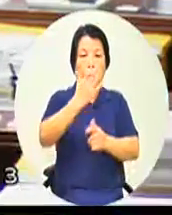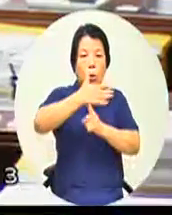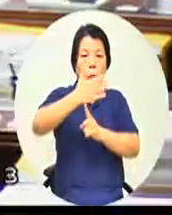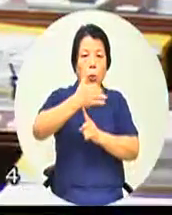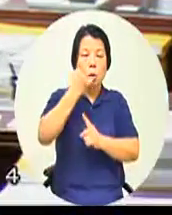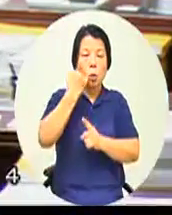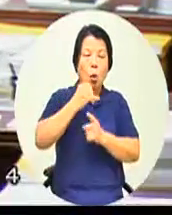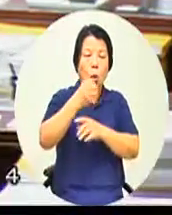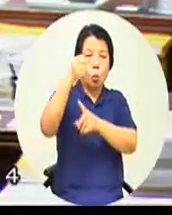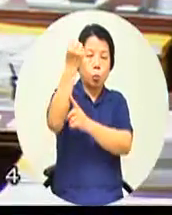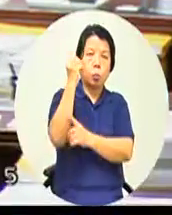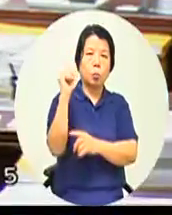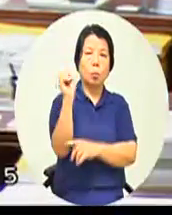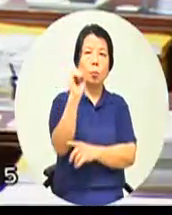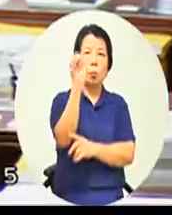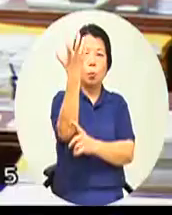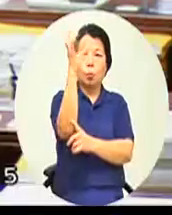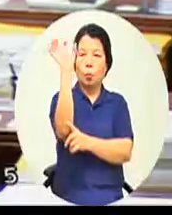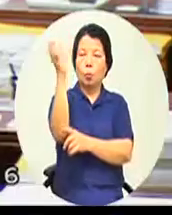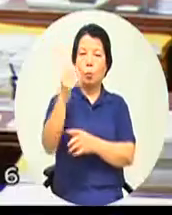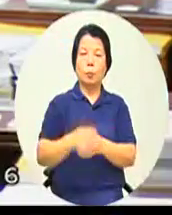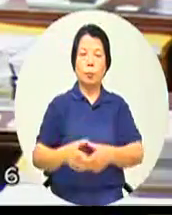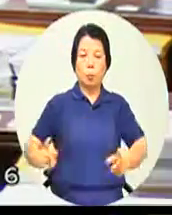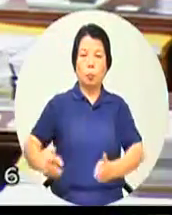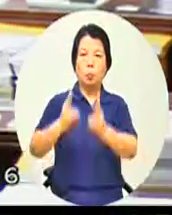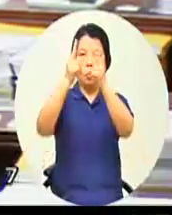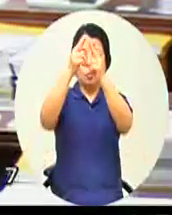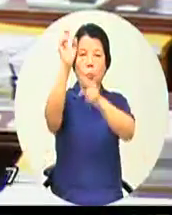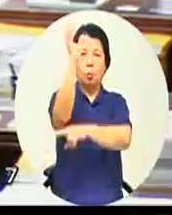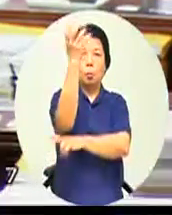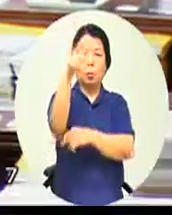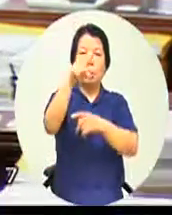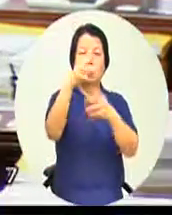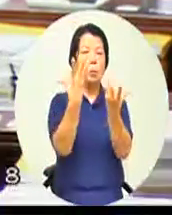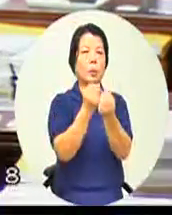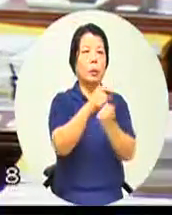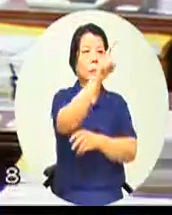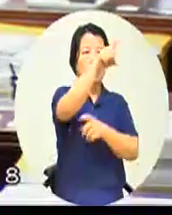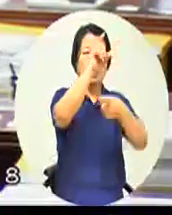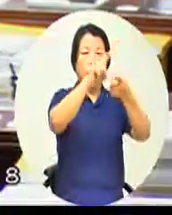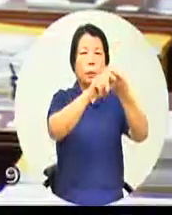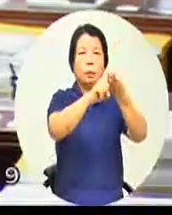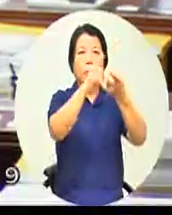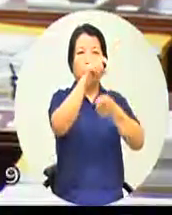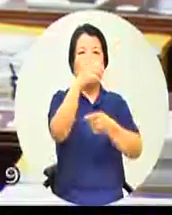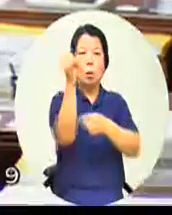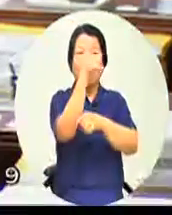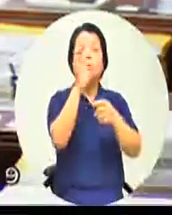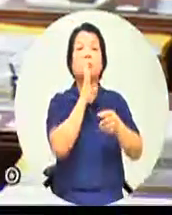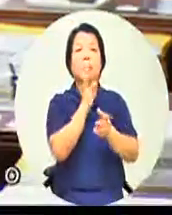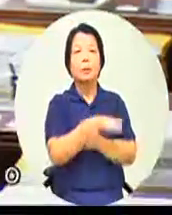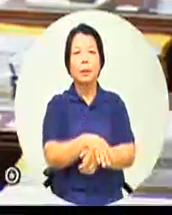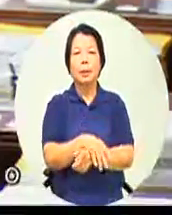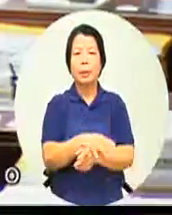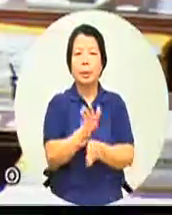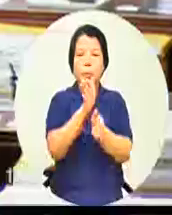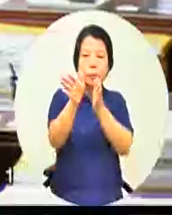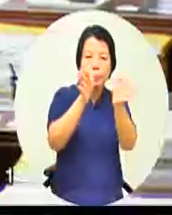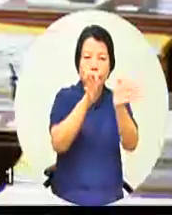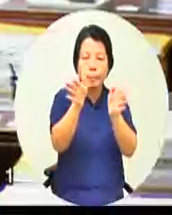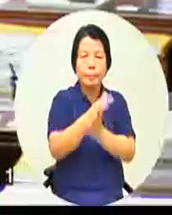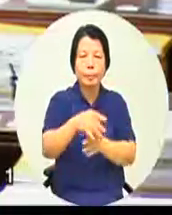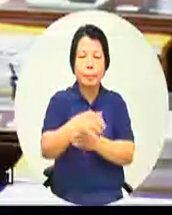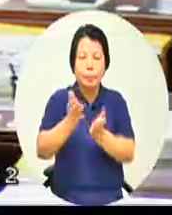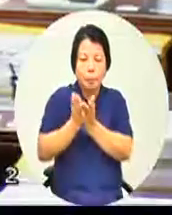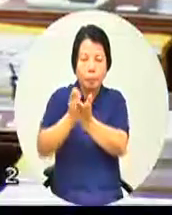个灯哈，这里的那个灯吊在那里哦，可以变成是船的指向，因为以前的灯光还是很